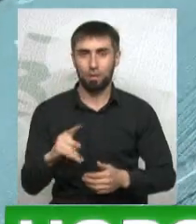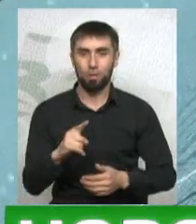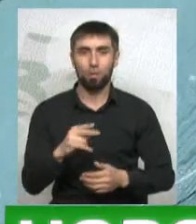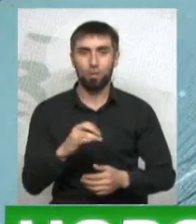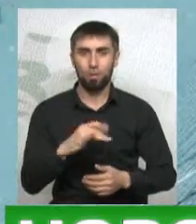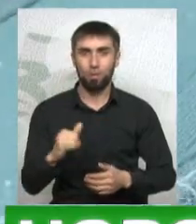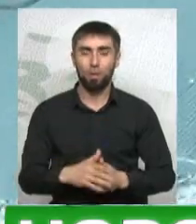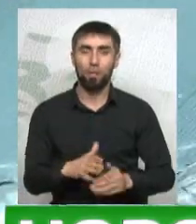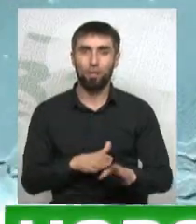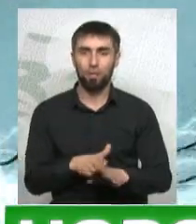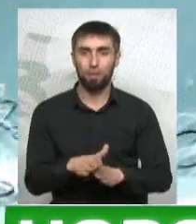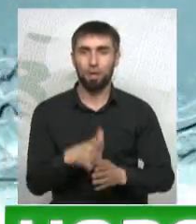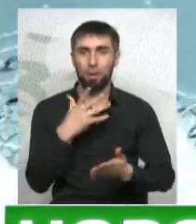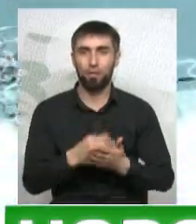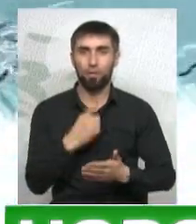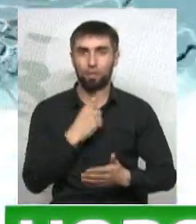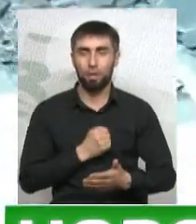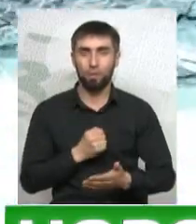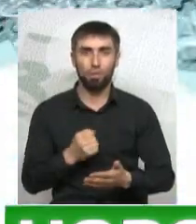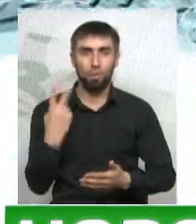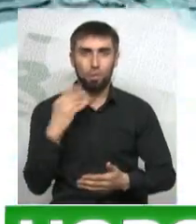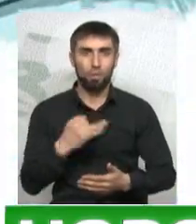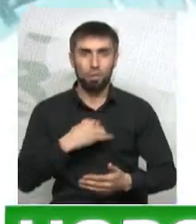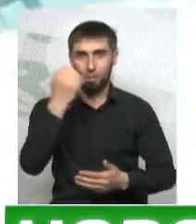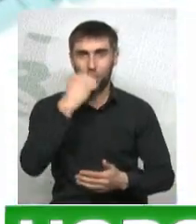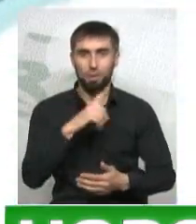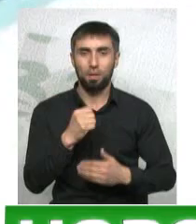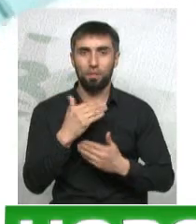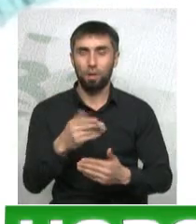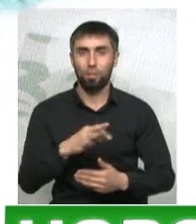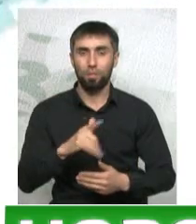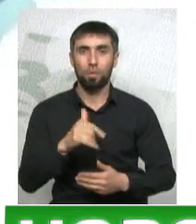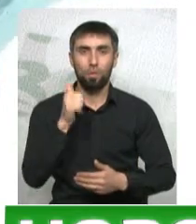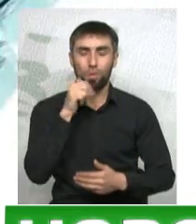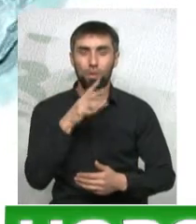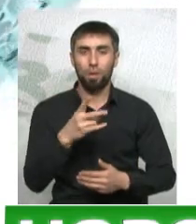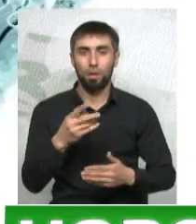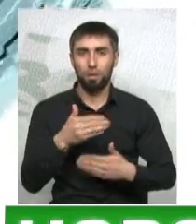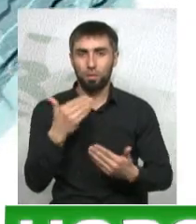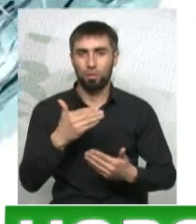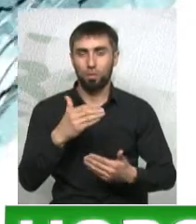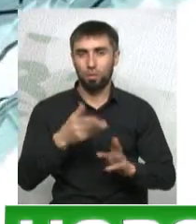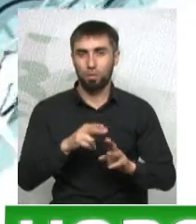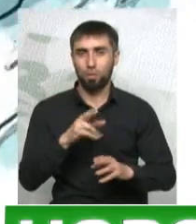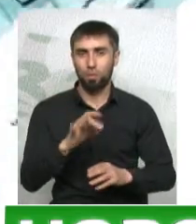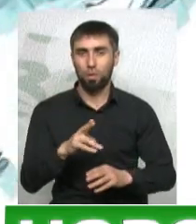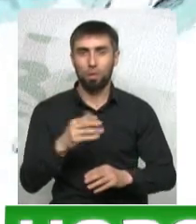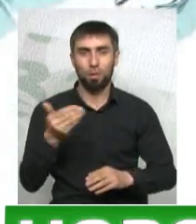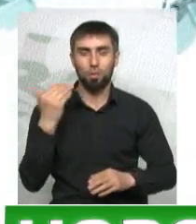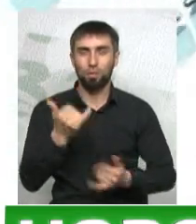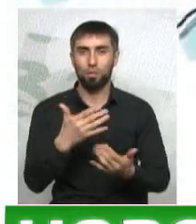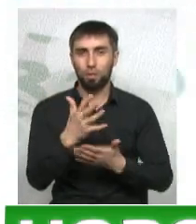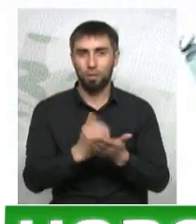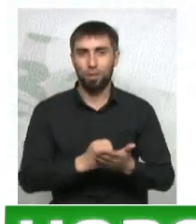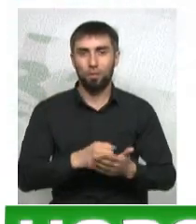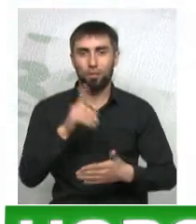честью выполнили свой воинский долг. Мы благодарны вам за ваш подвиг, который не имеет срока давности. Сегодня, сохраняя